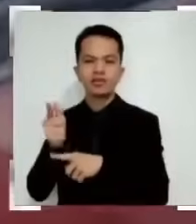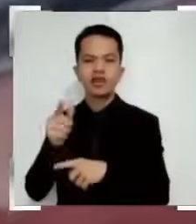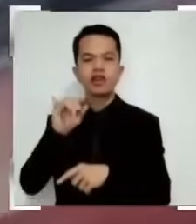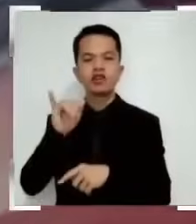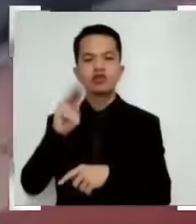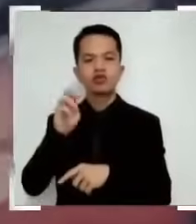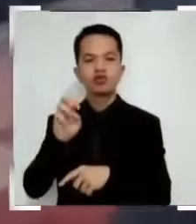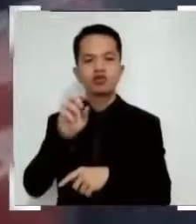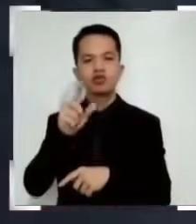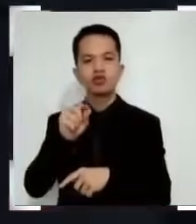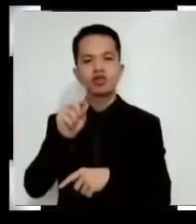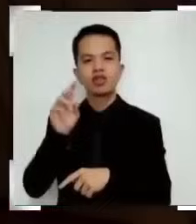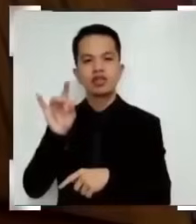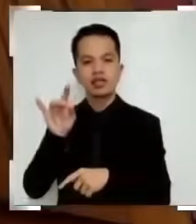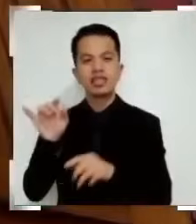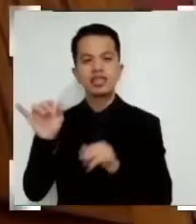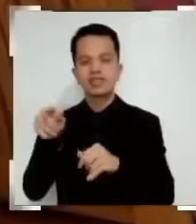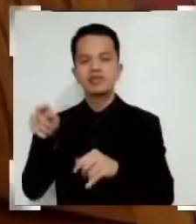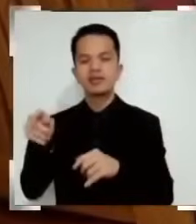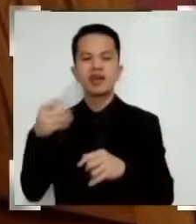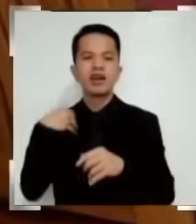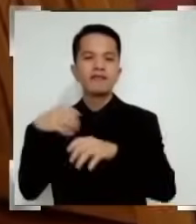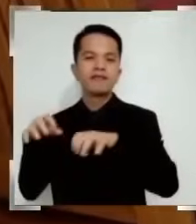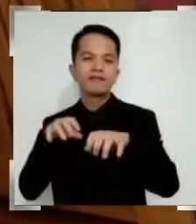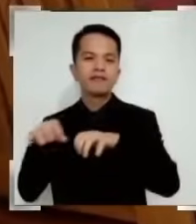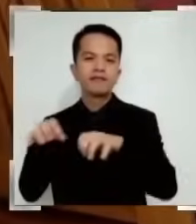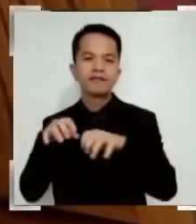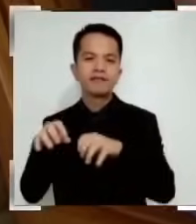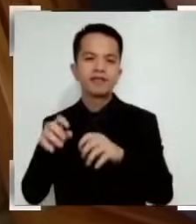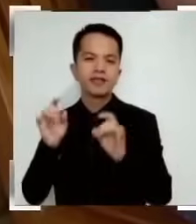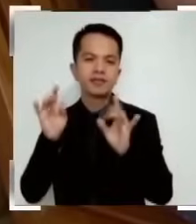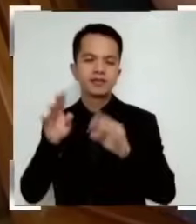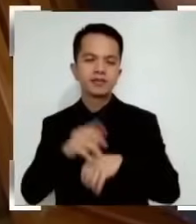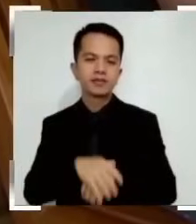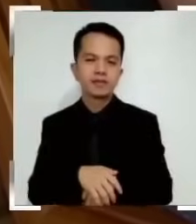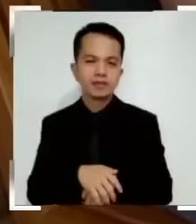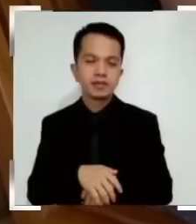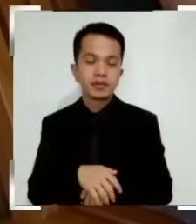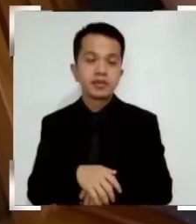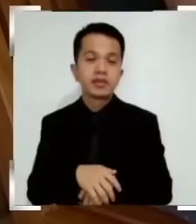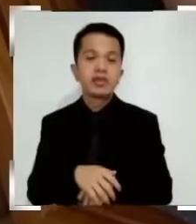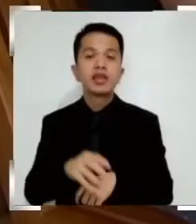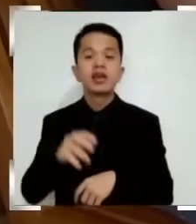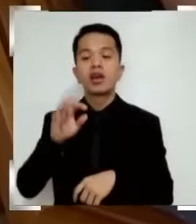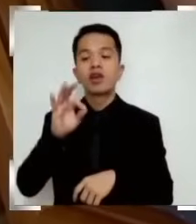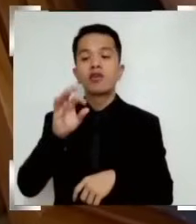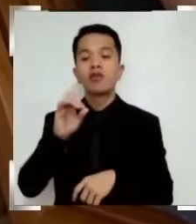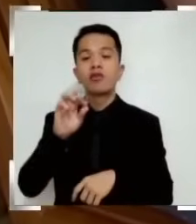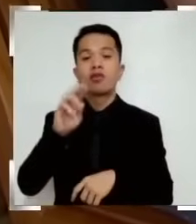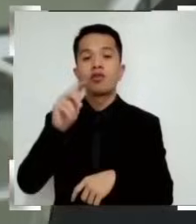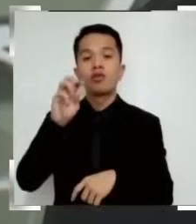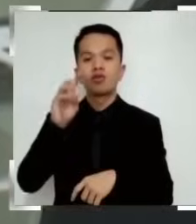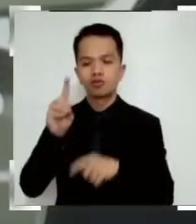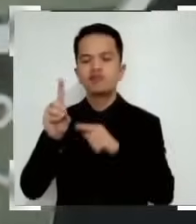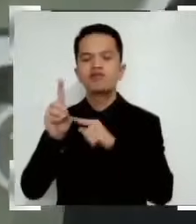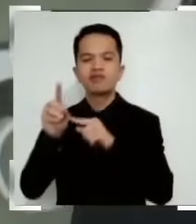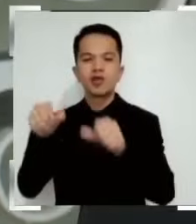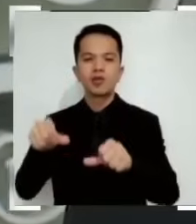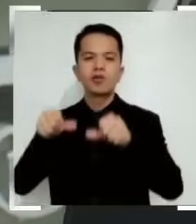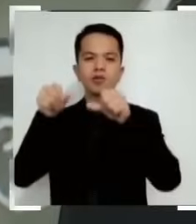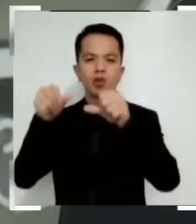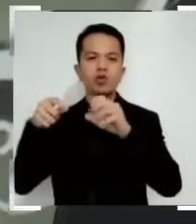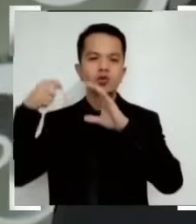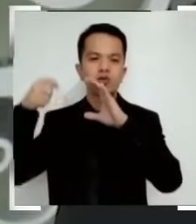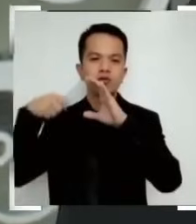Gonzalez dahil sa grave misconduct. Isa si Attorney Raymond Fortun na naglabas sa social media ng video ng pangyayari. Umaasa